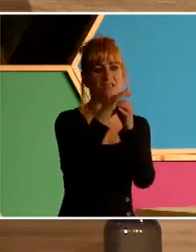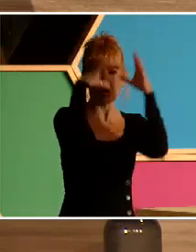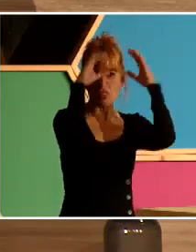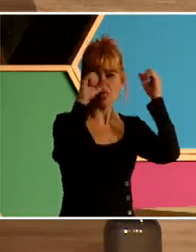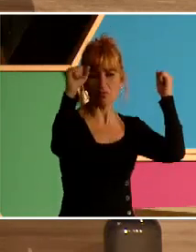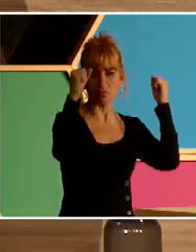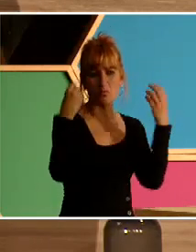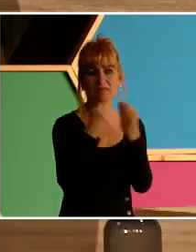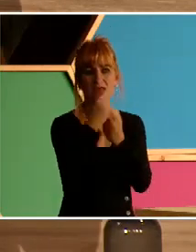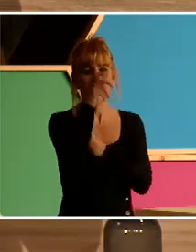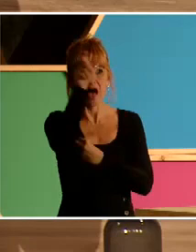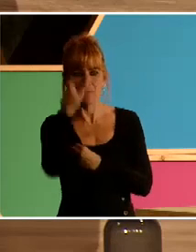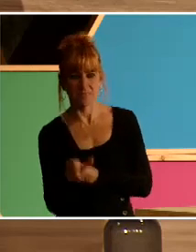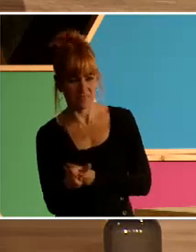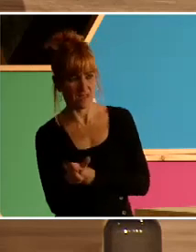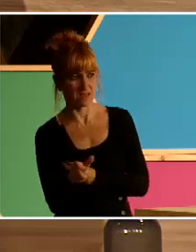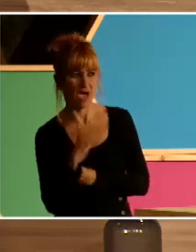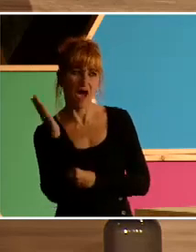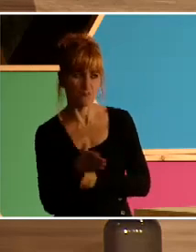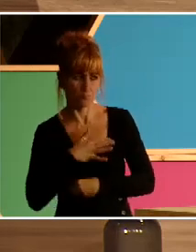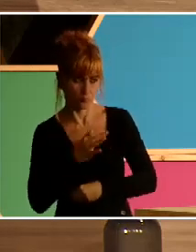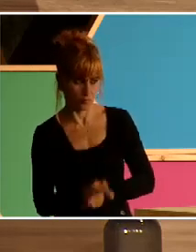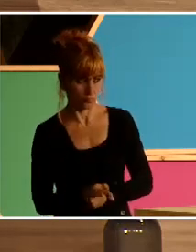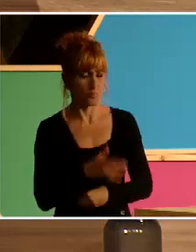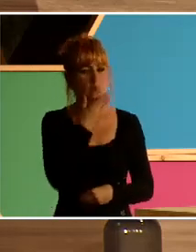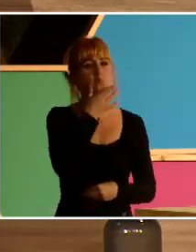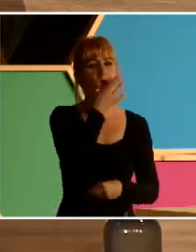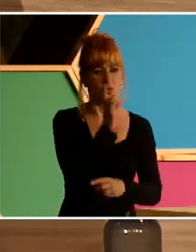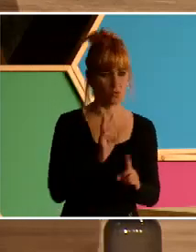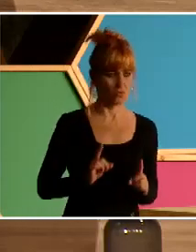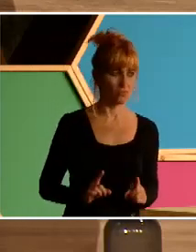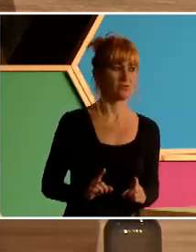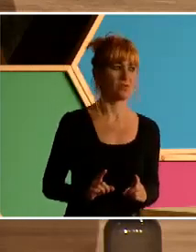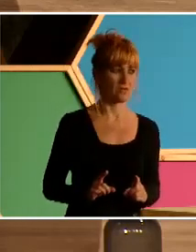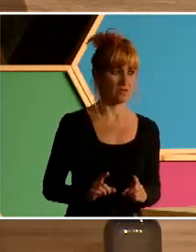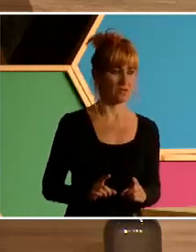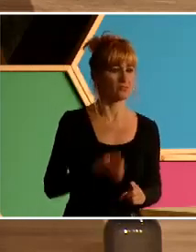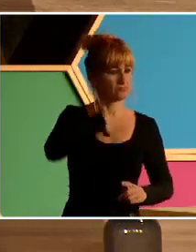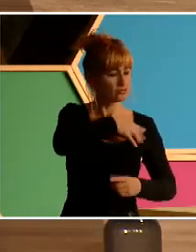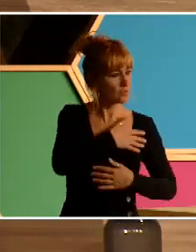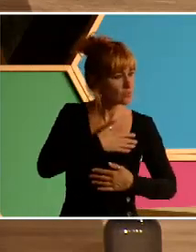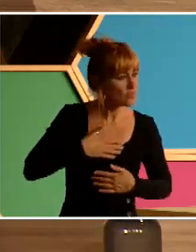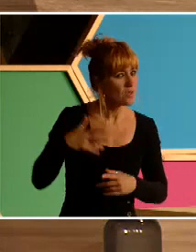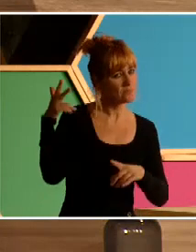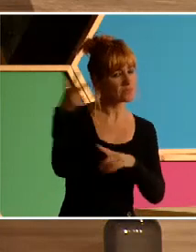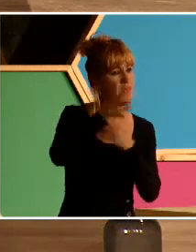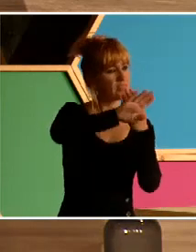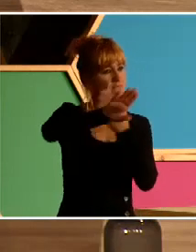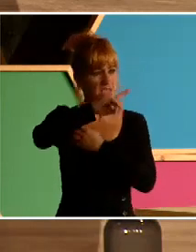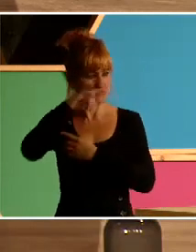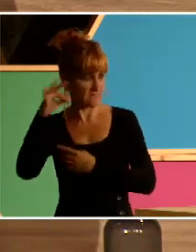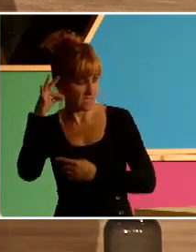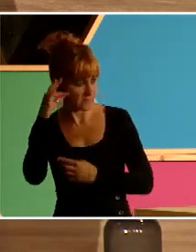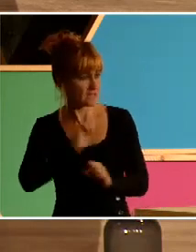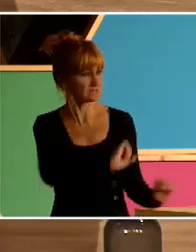Vergonya que digués això per impedir defensar els drets dels nostres veïns i les nostres veïnes. I ens hem personat